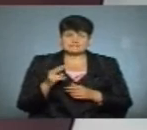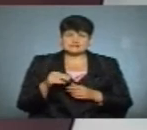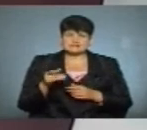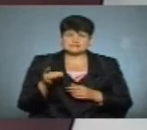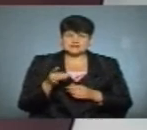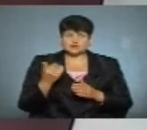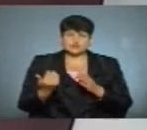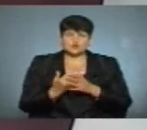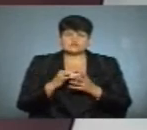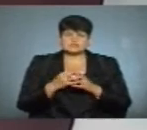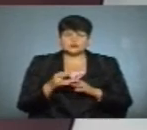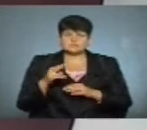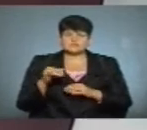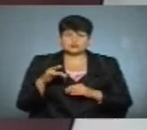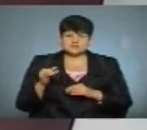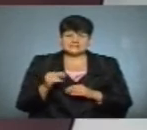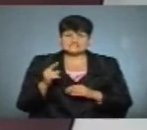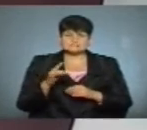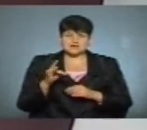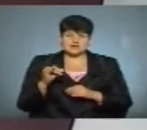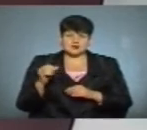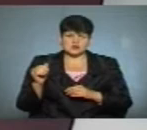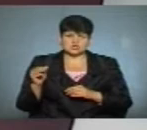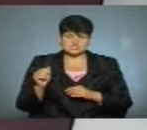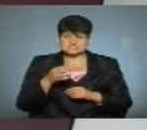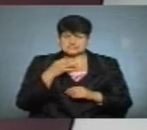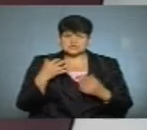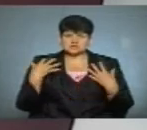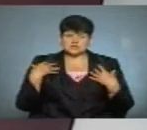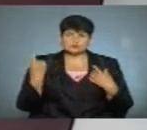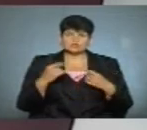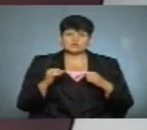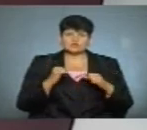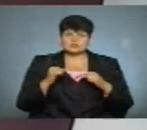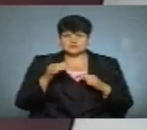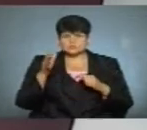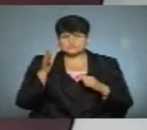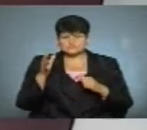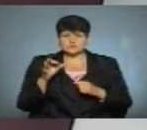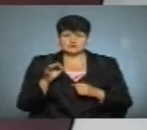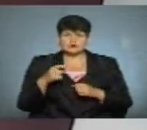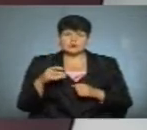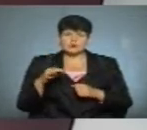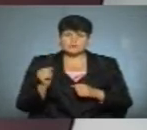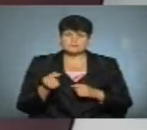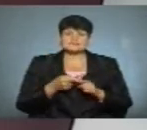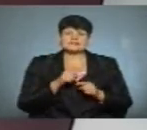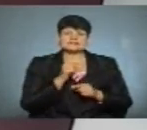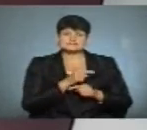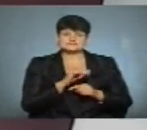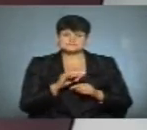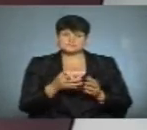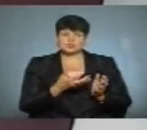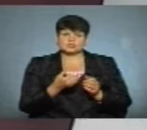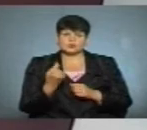село Підволочиського та зі Збаража. Про це повідомила начальниця обласного управління освіти Ольга Хома. За її словами, ці учні